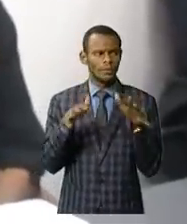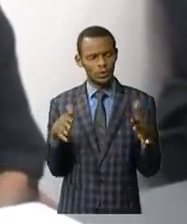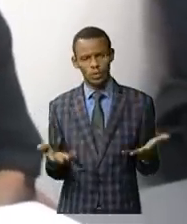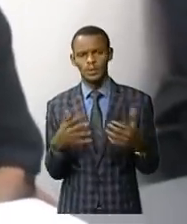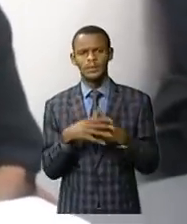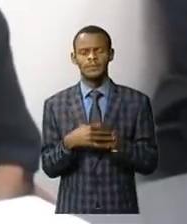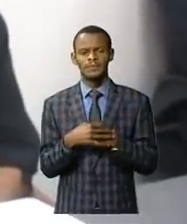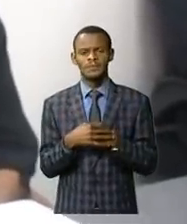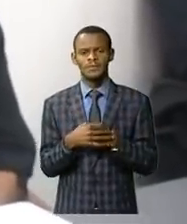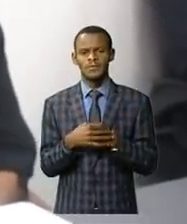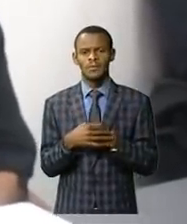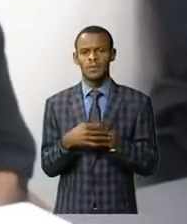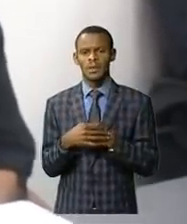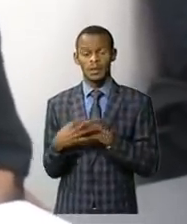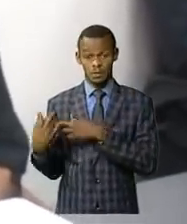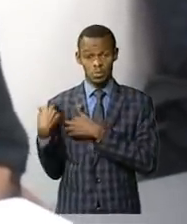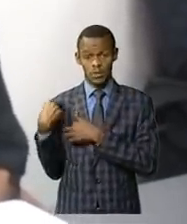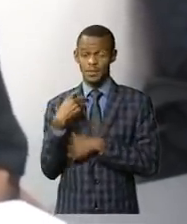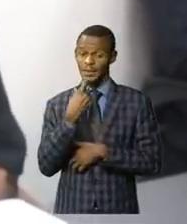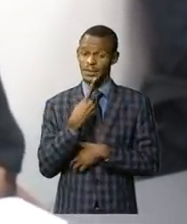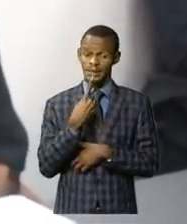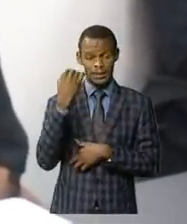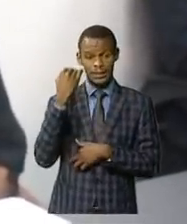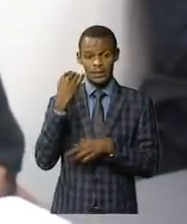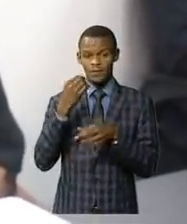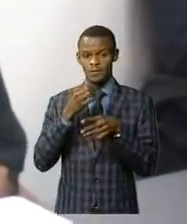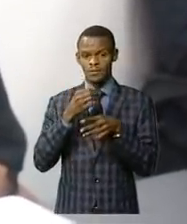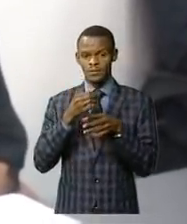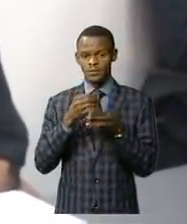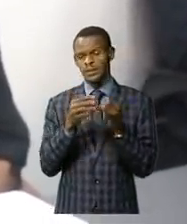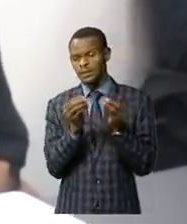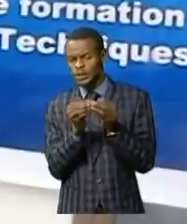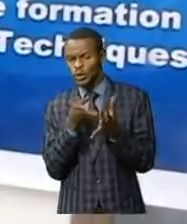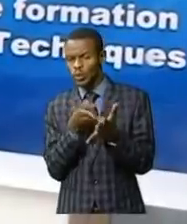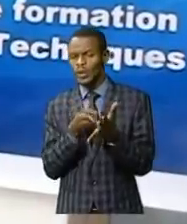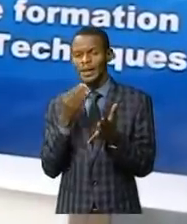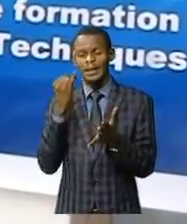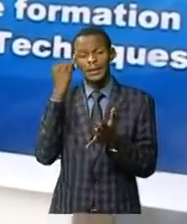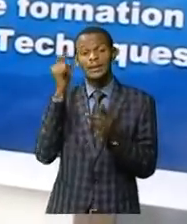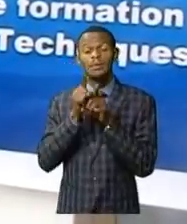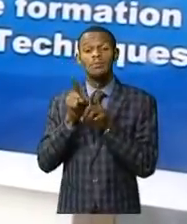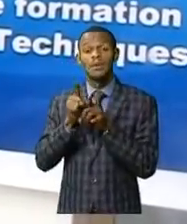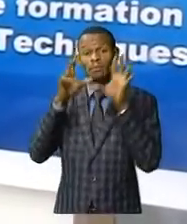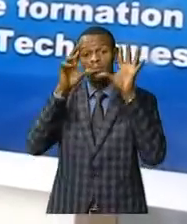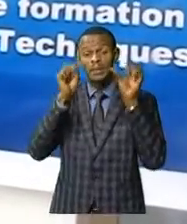Bichafou, cet atelier s'inscrit dans la vision du chef de l'État de faire de l'agriculture un levier de